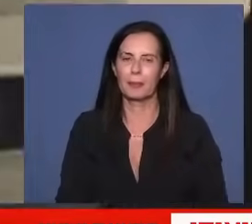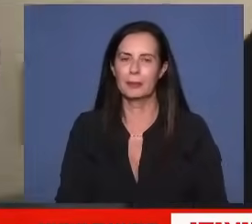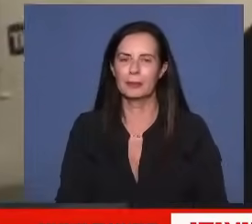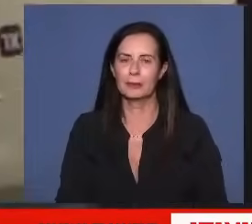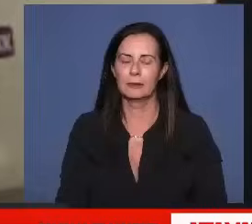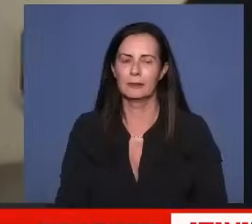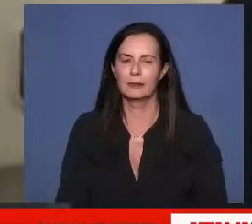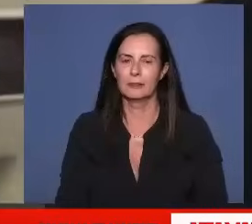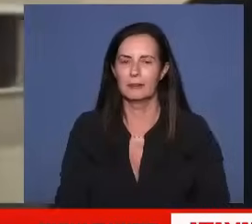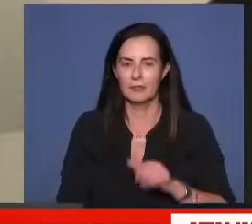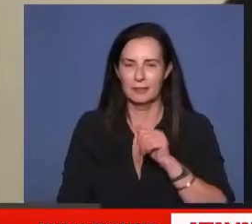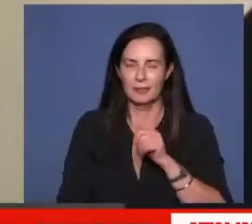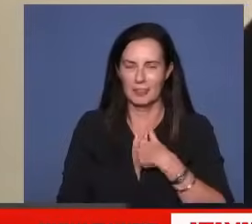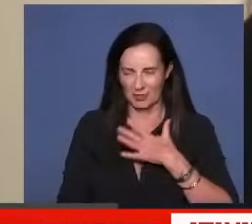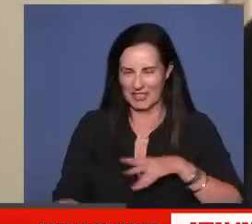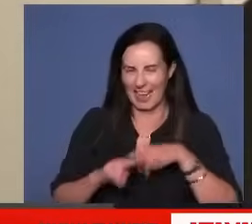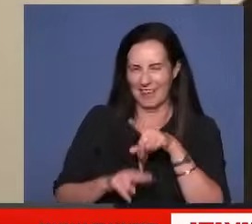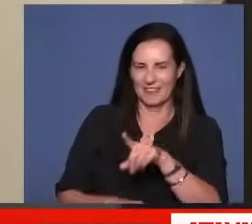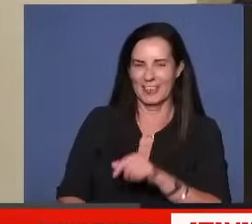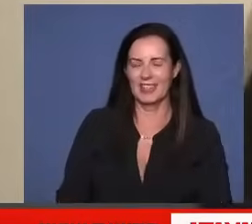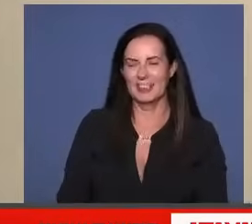אני רוצה להפריע רגע.